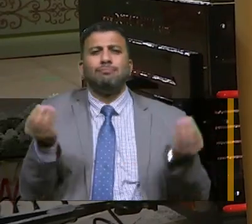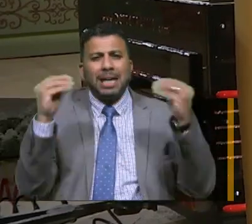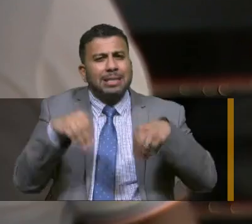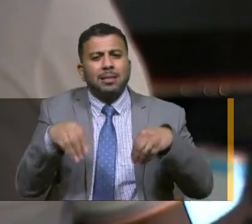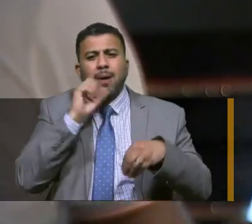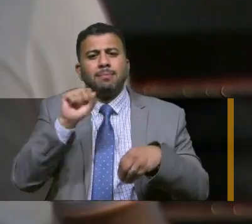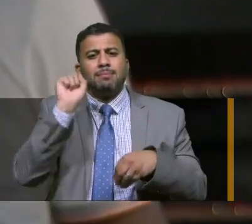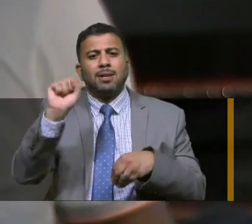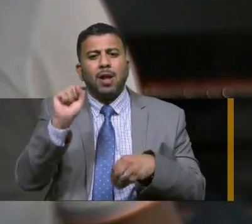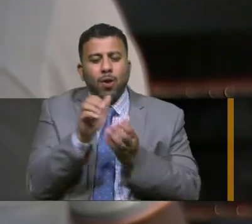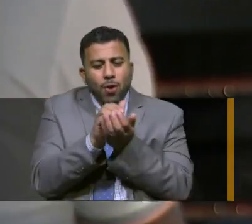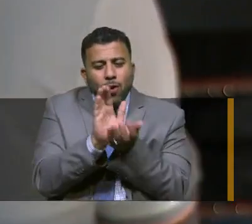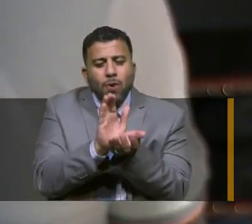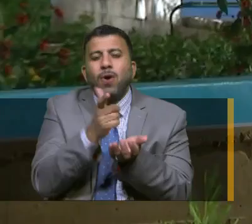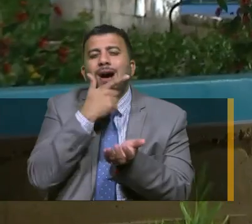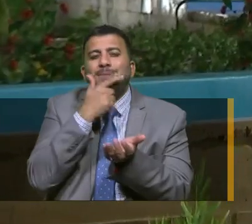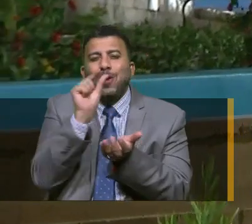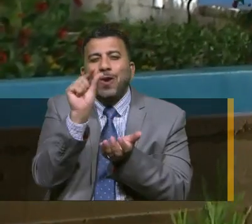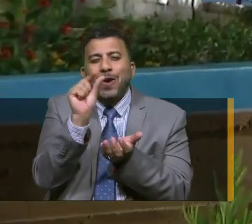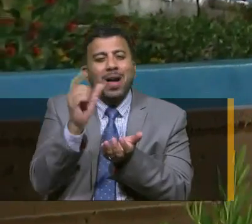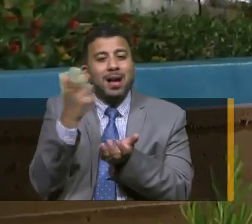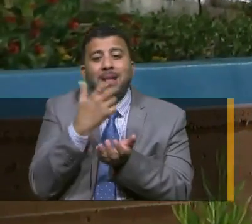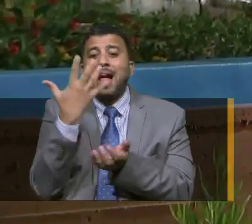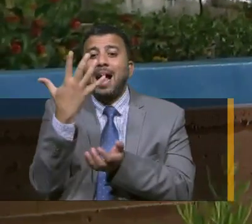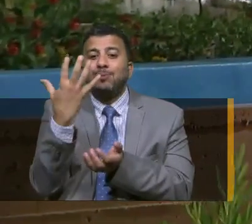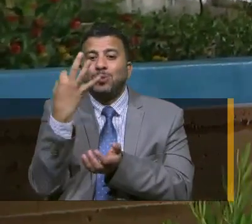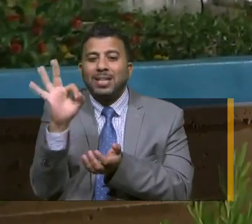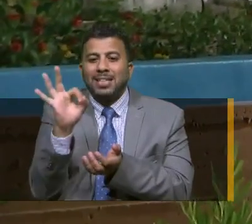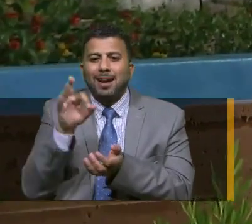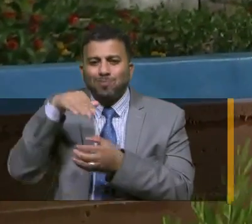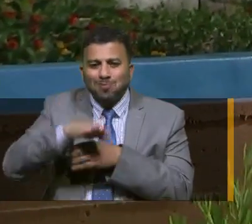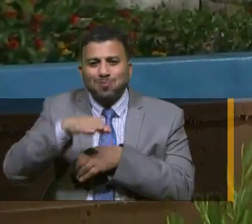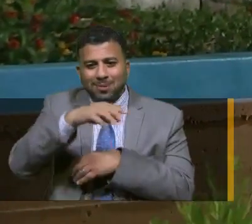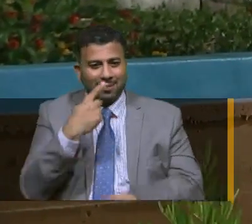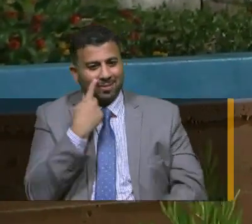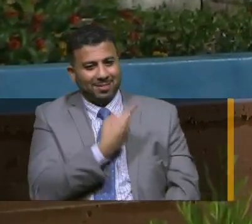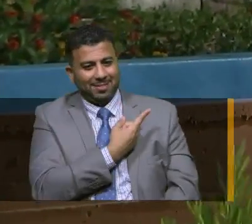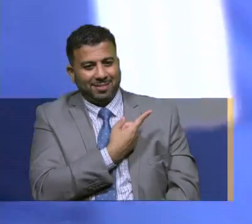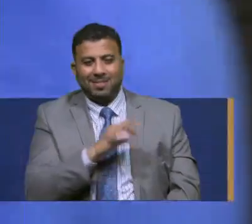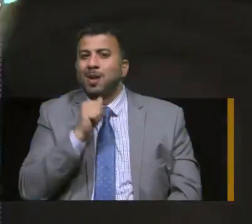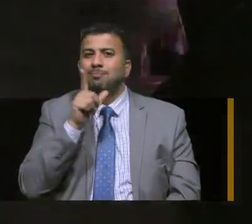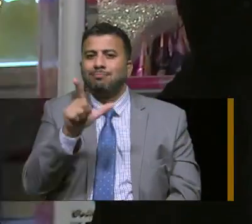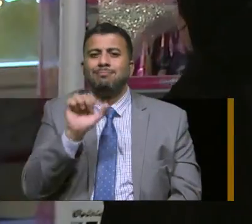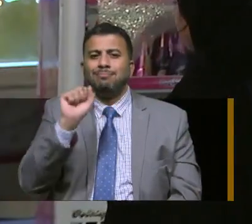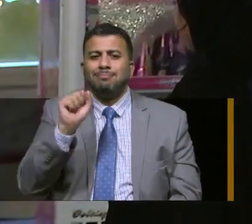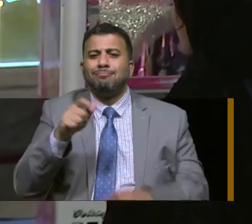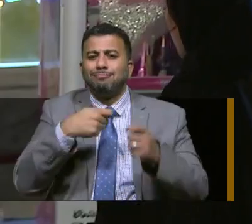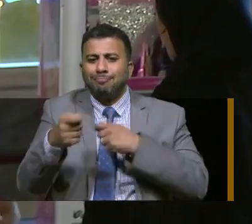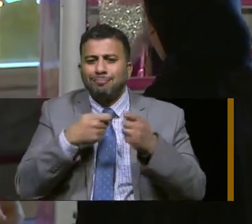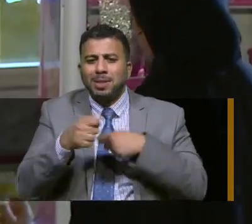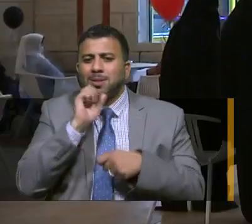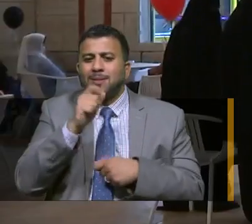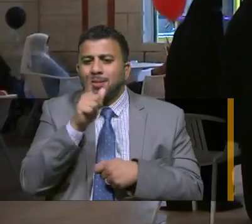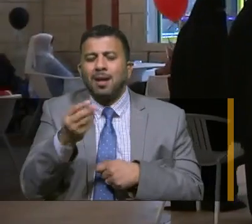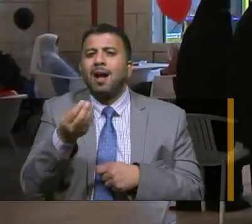تزويد مملكة اللؤلؤ ب35 منزلقاً، فيما تتوزع في المنتزه الأكشاك التي